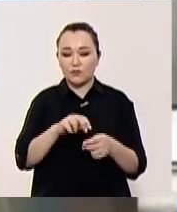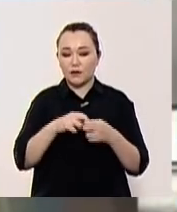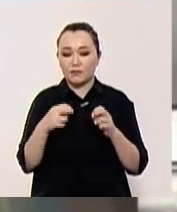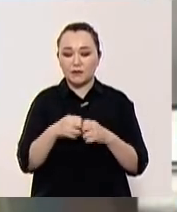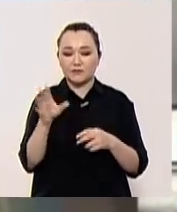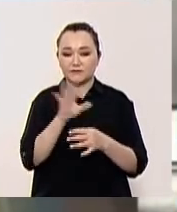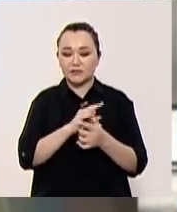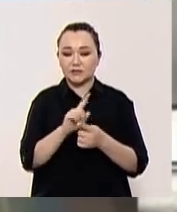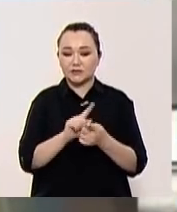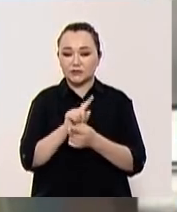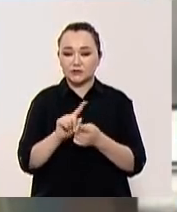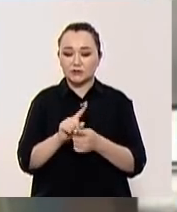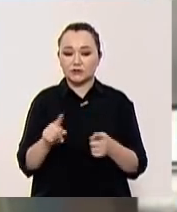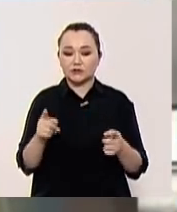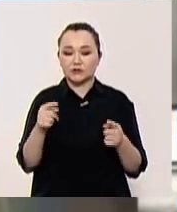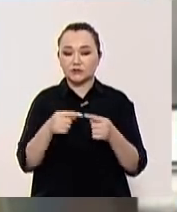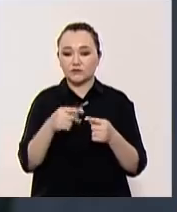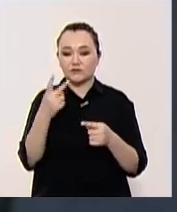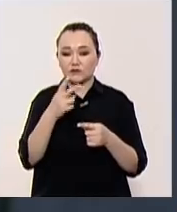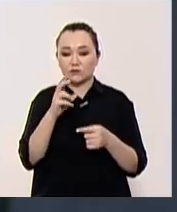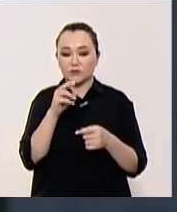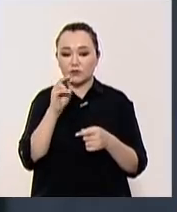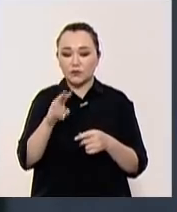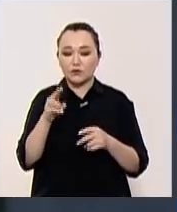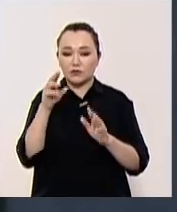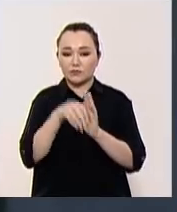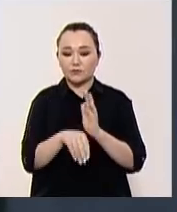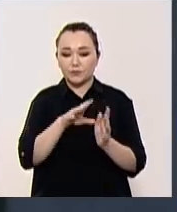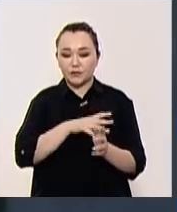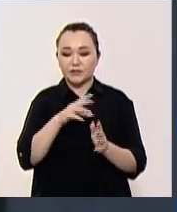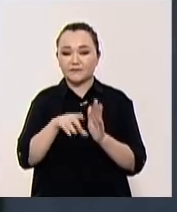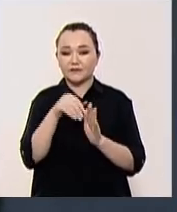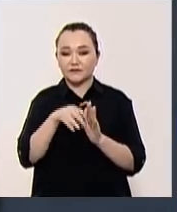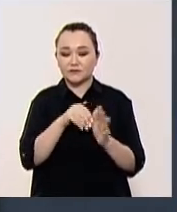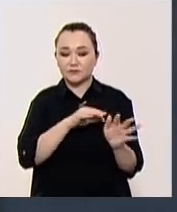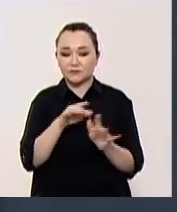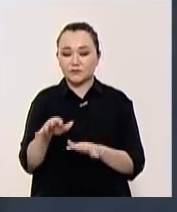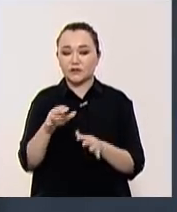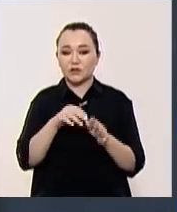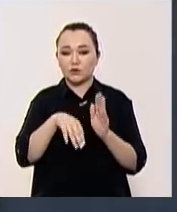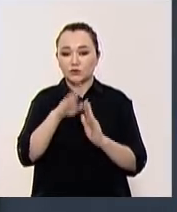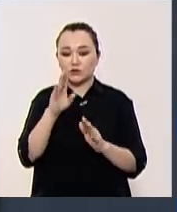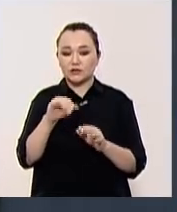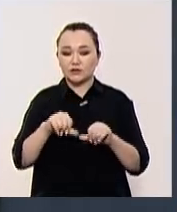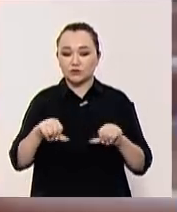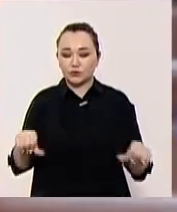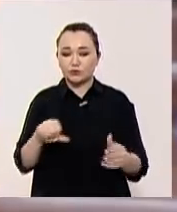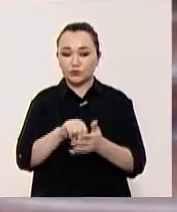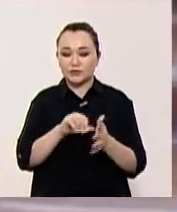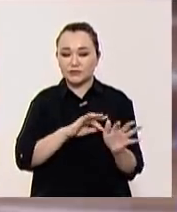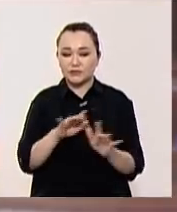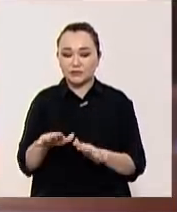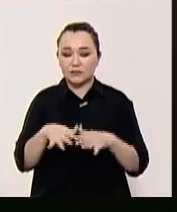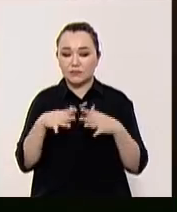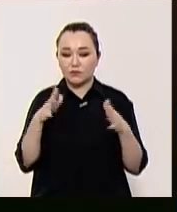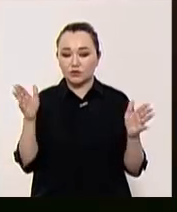қатысты өзгерістерде дәл осы екінші блокқа енгізіліпті. Сайлау процесін жетілдіру мен алқабилер соты қатысатын істерді